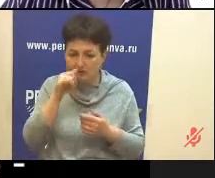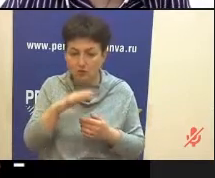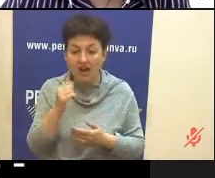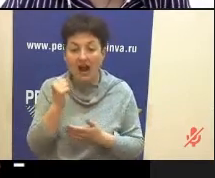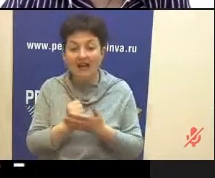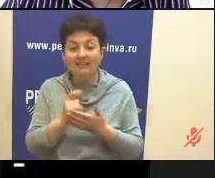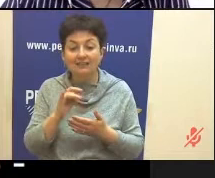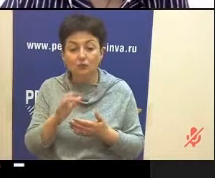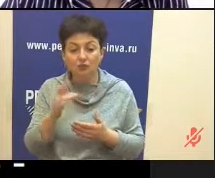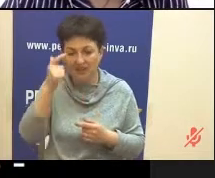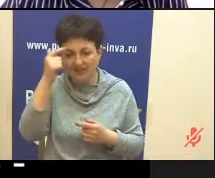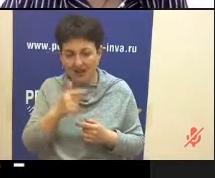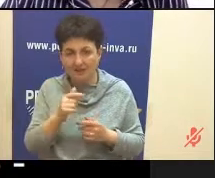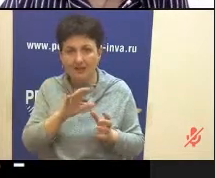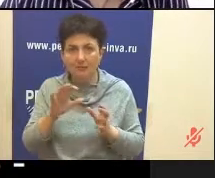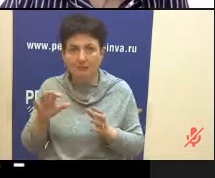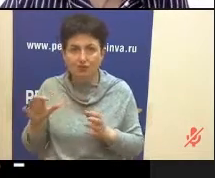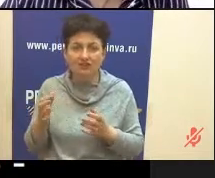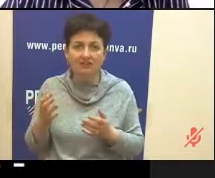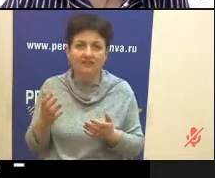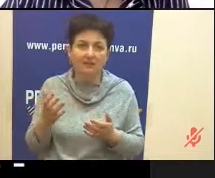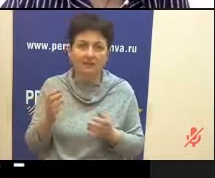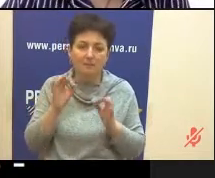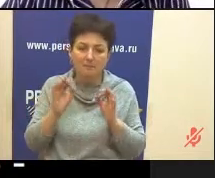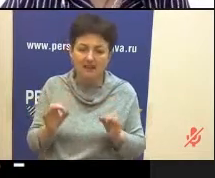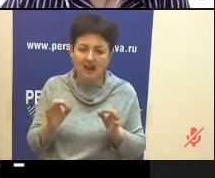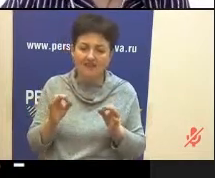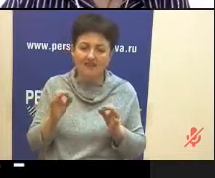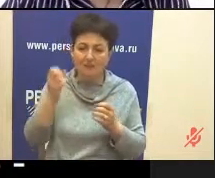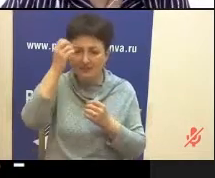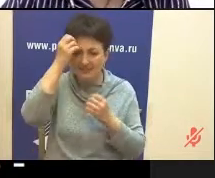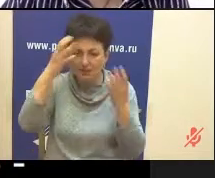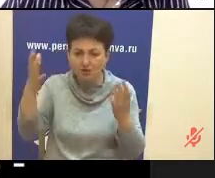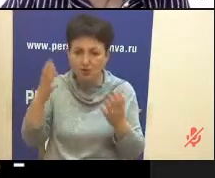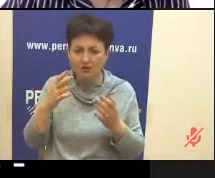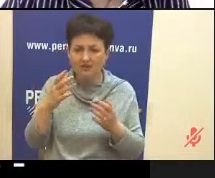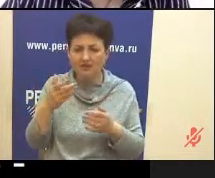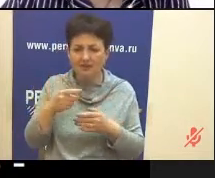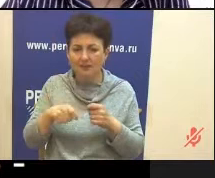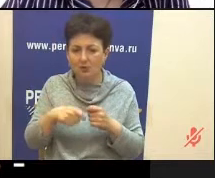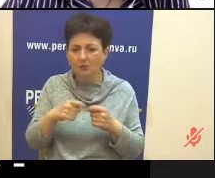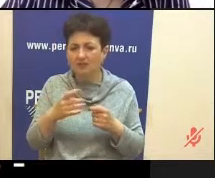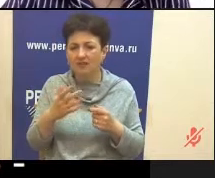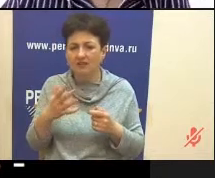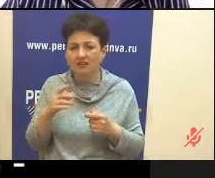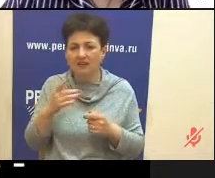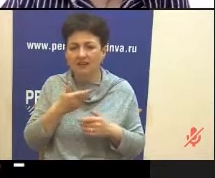не купить, а вот ресурсом грамотного попечителя – правильного, просвещенного